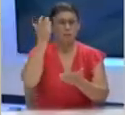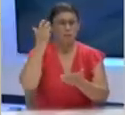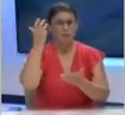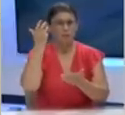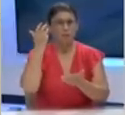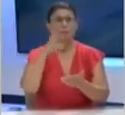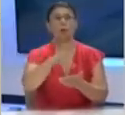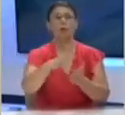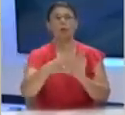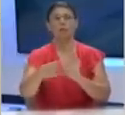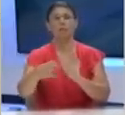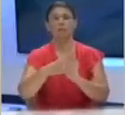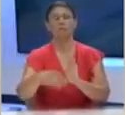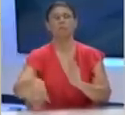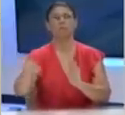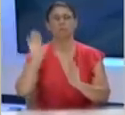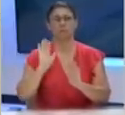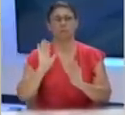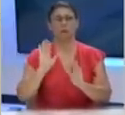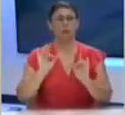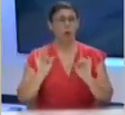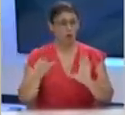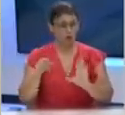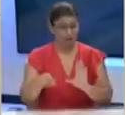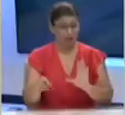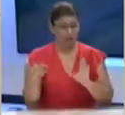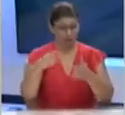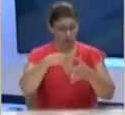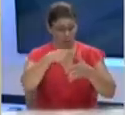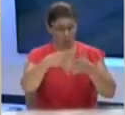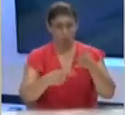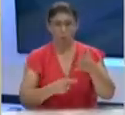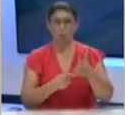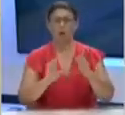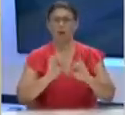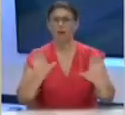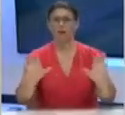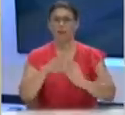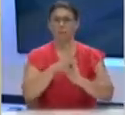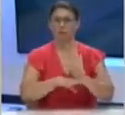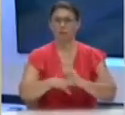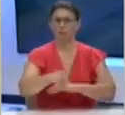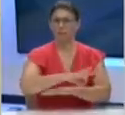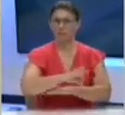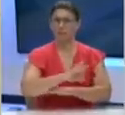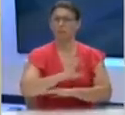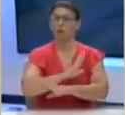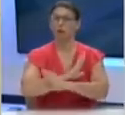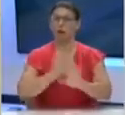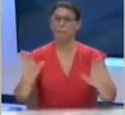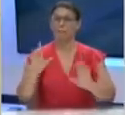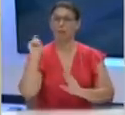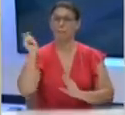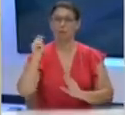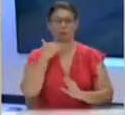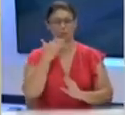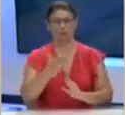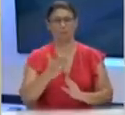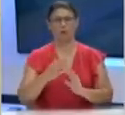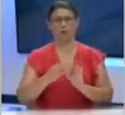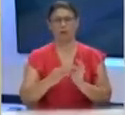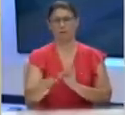έχουν ήδη εγκριθεί. Χωρίς αυτές, κανένα πρόγραμμα, κανένα σχεδιασμός και καμία πολιτική δεν μπορεί να εφαρμοστεί